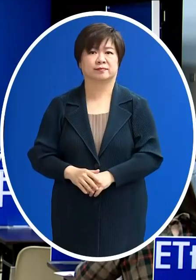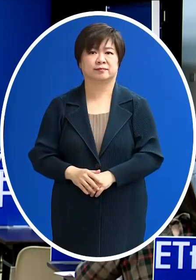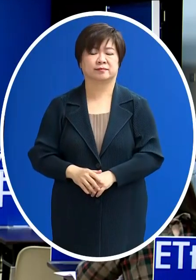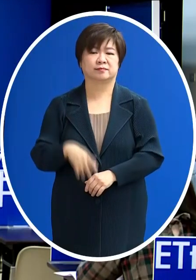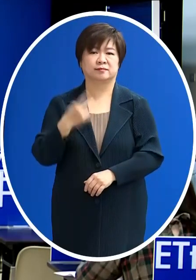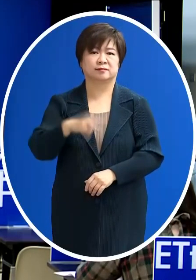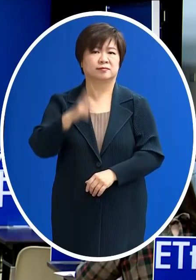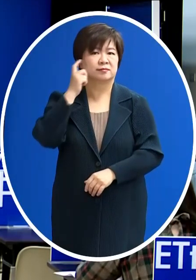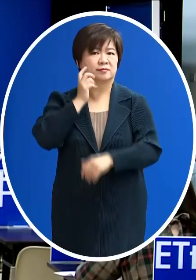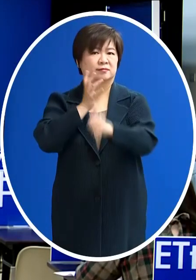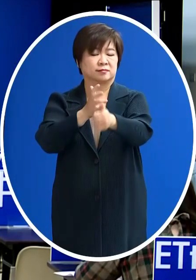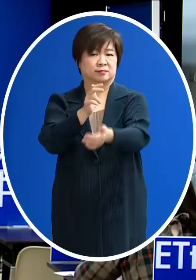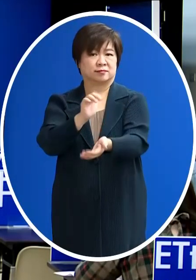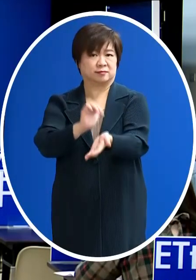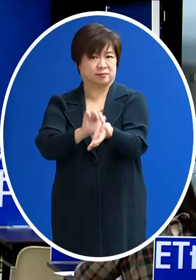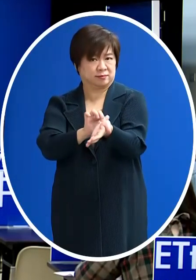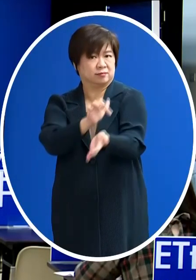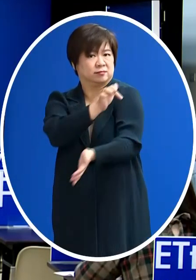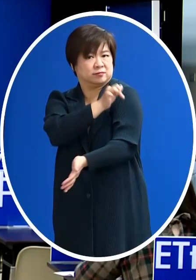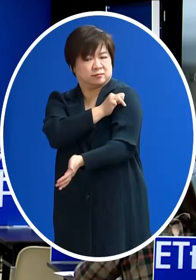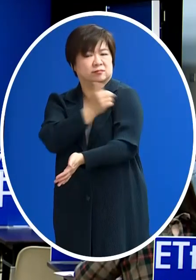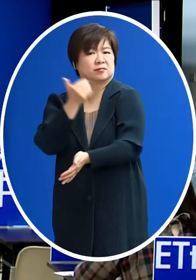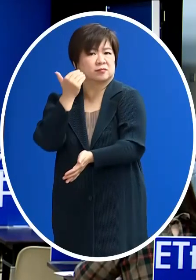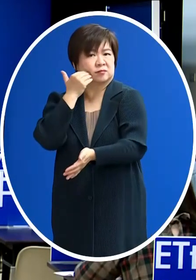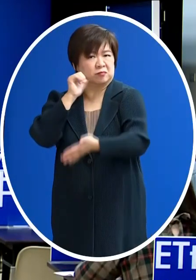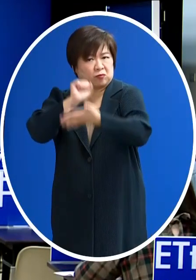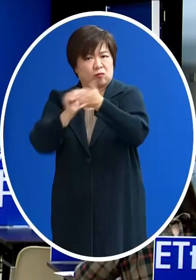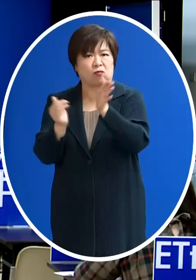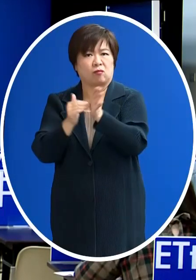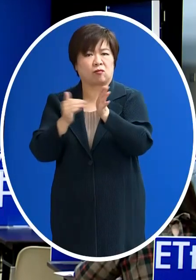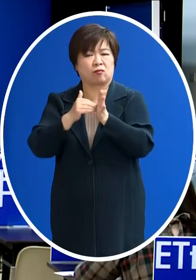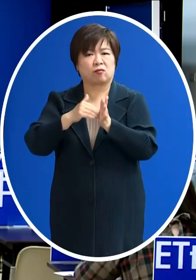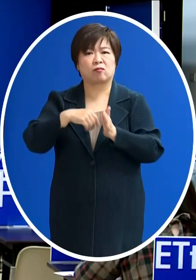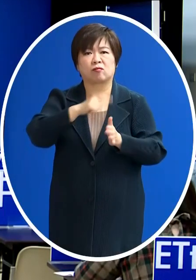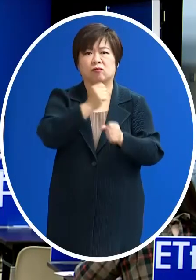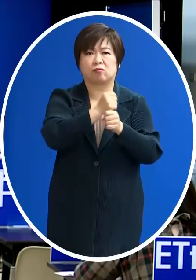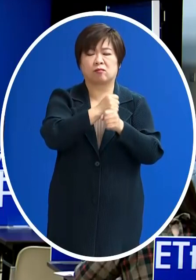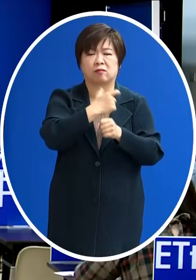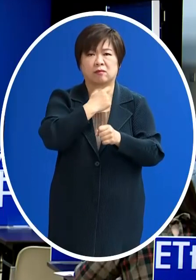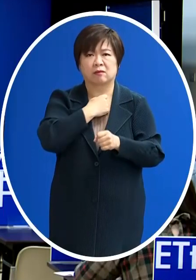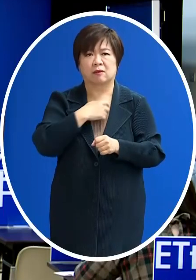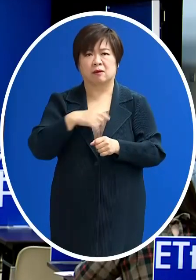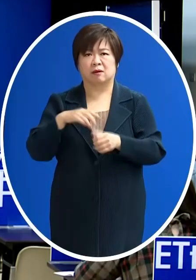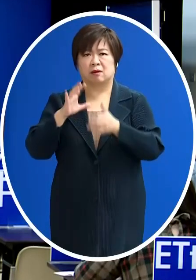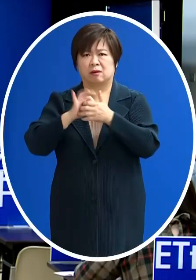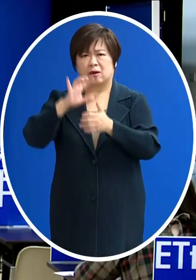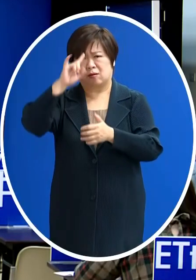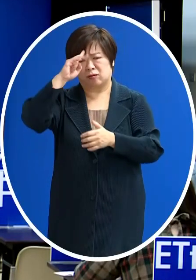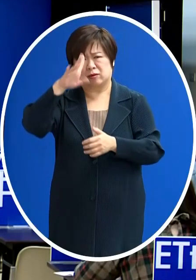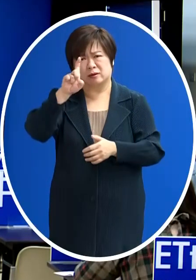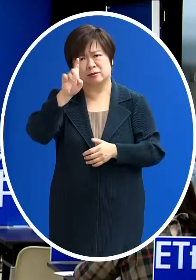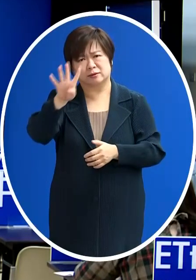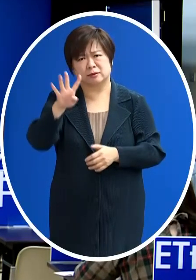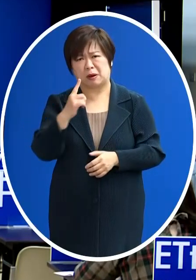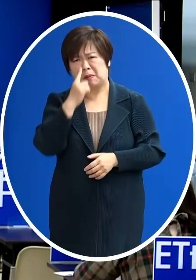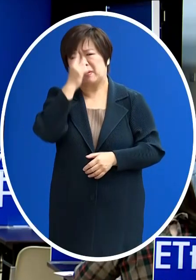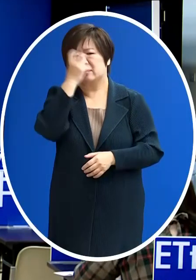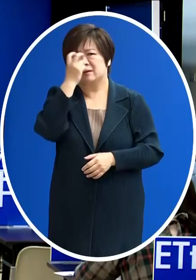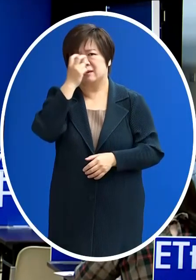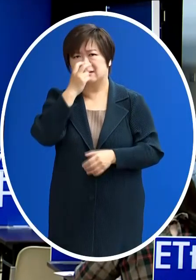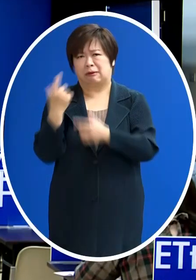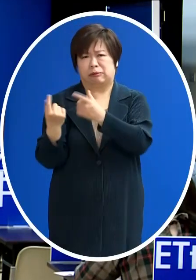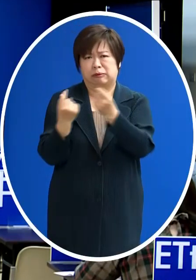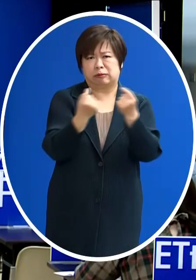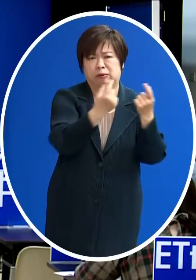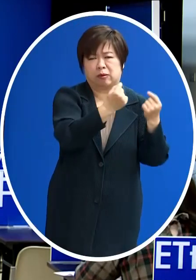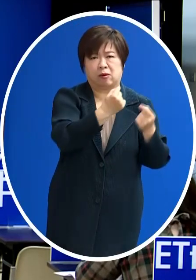请教一下，医护人员如果被框列能继续上班，但要连续14天都搓鼻采检，也造成了医护的反弹，认为说与